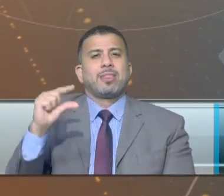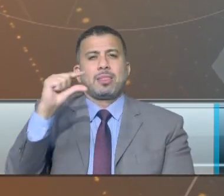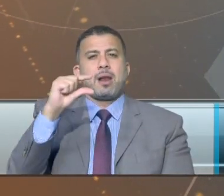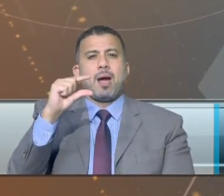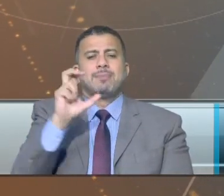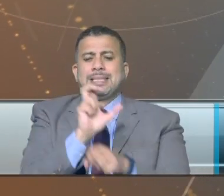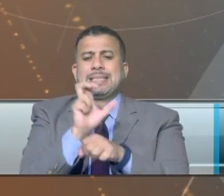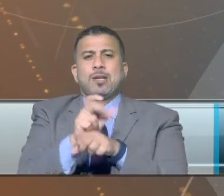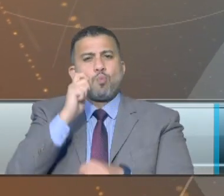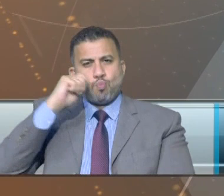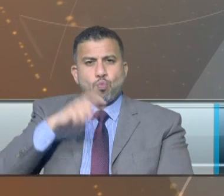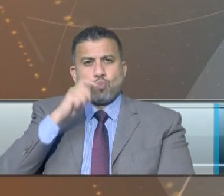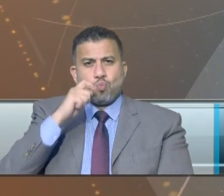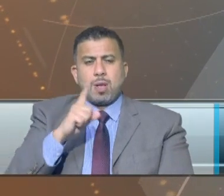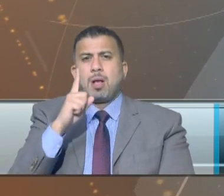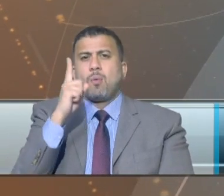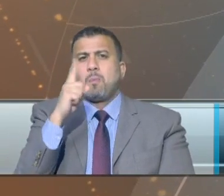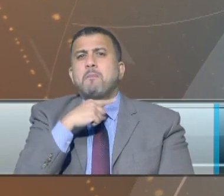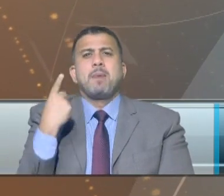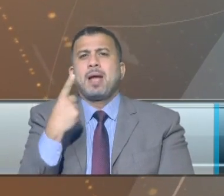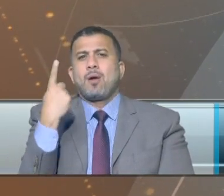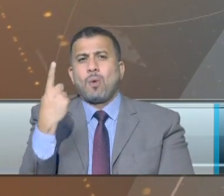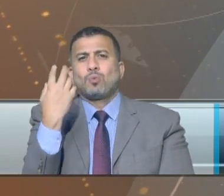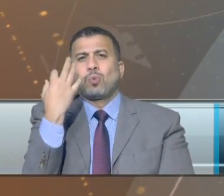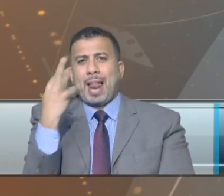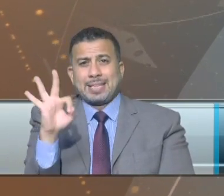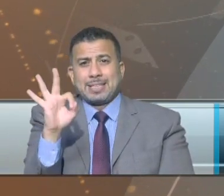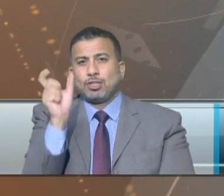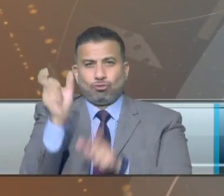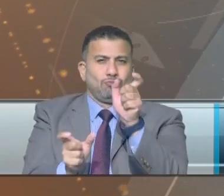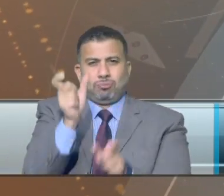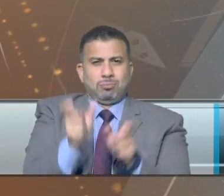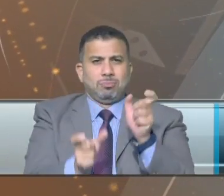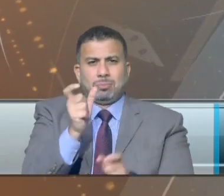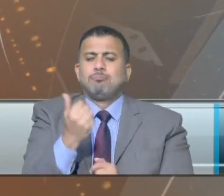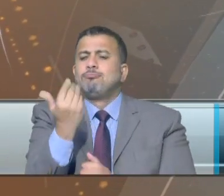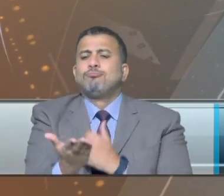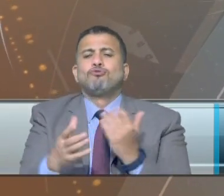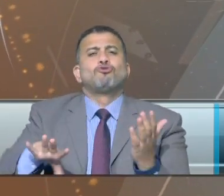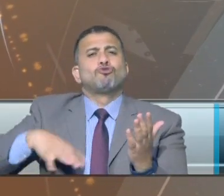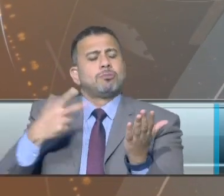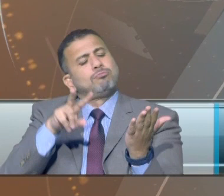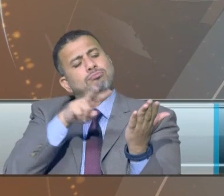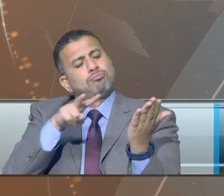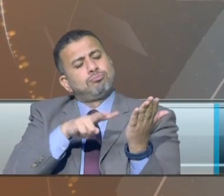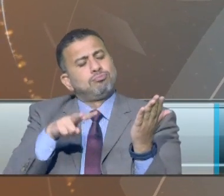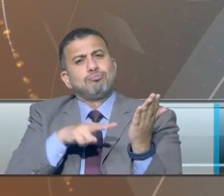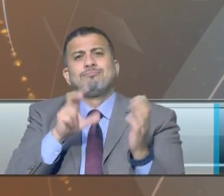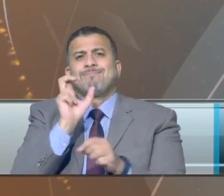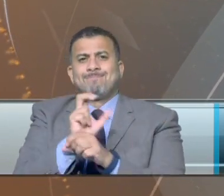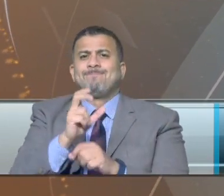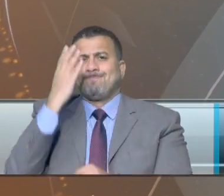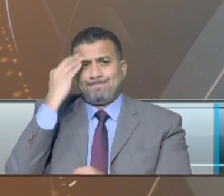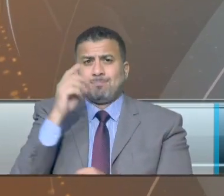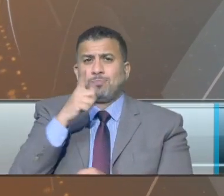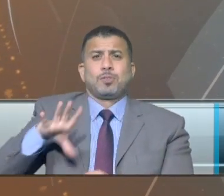لسداد مديونيه 13311 حاله من الحالات المعروضه عليها واكد سعاده راشد احمد